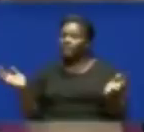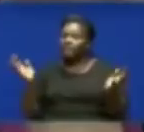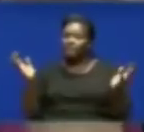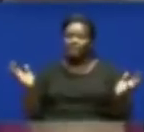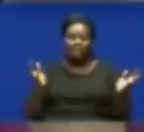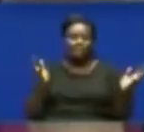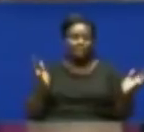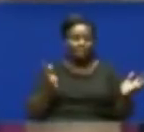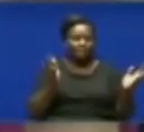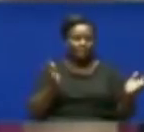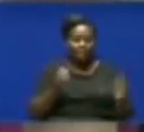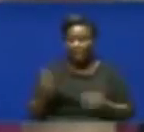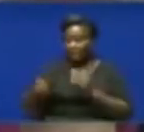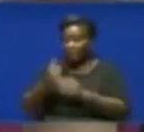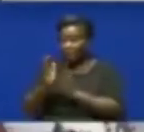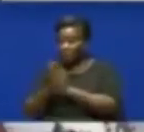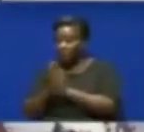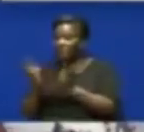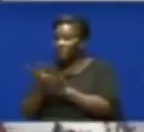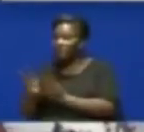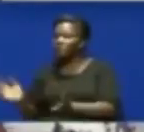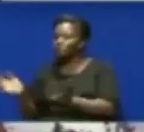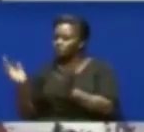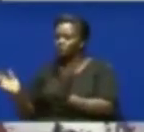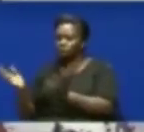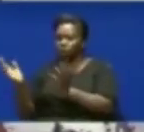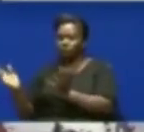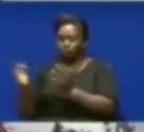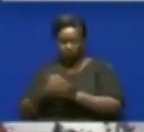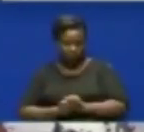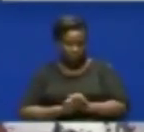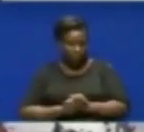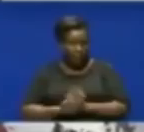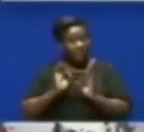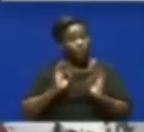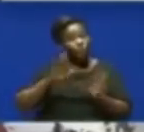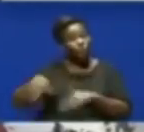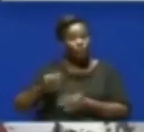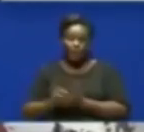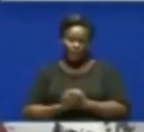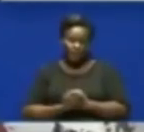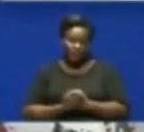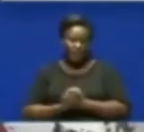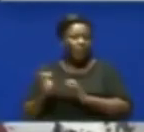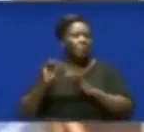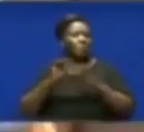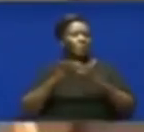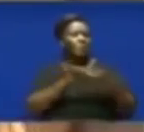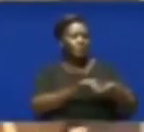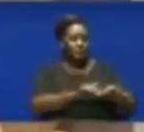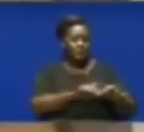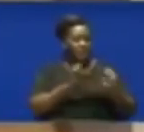wa dini wanahamasisha kuacha mikusanyiko isiyo ya lazima katika kipindi hiki.